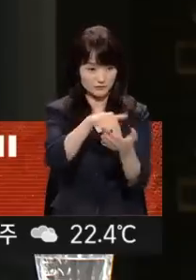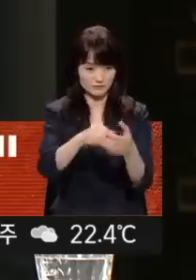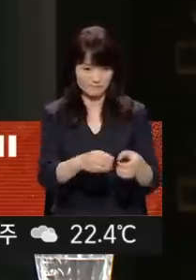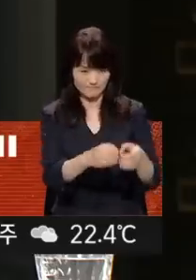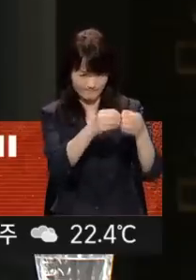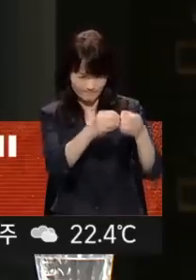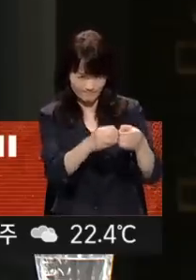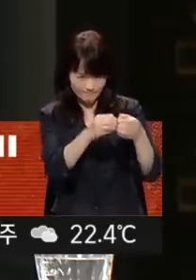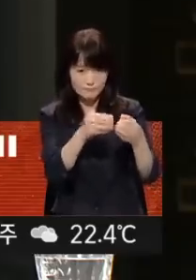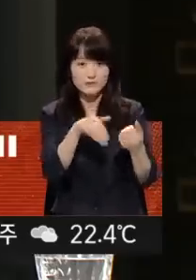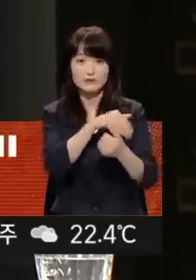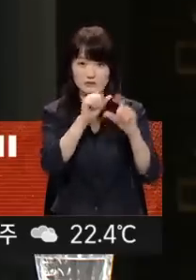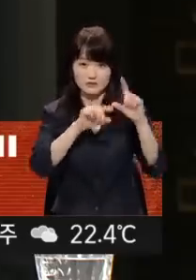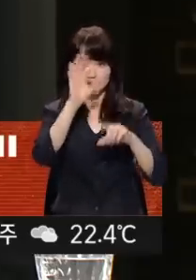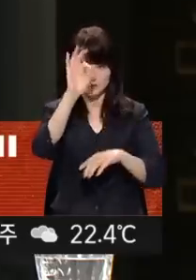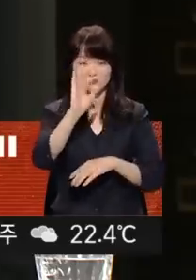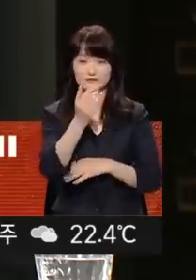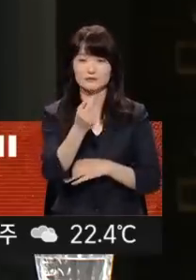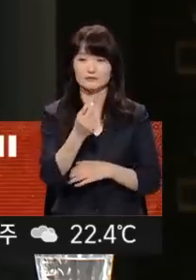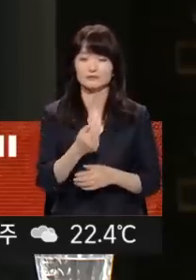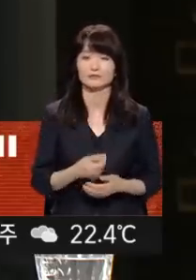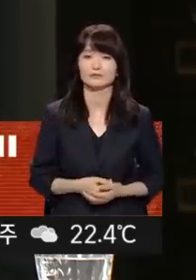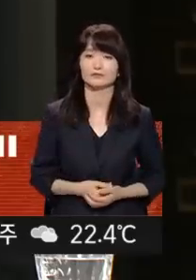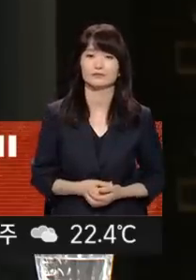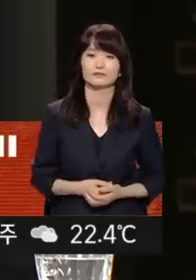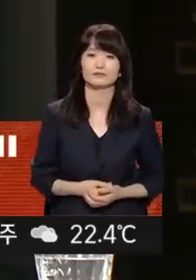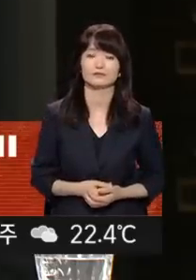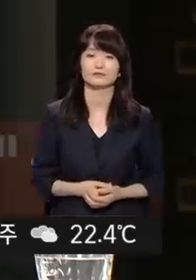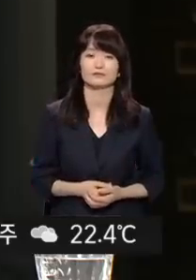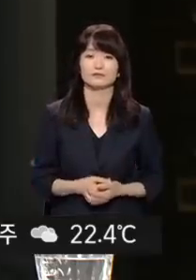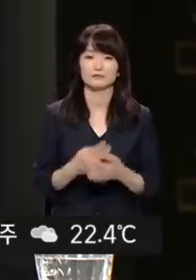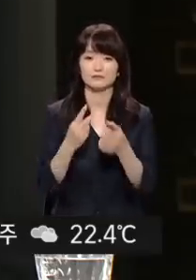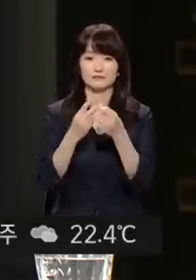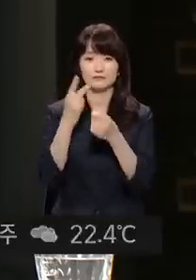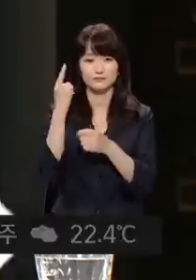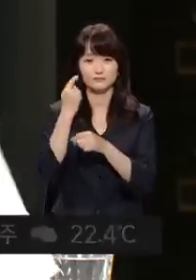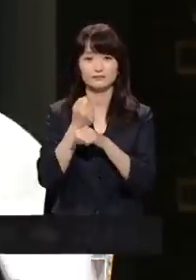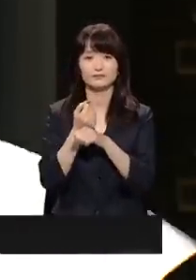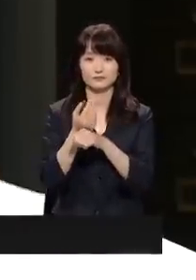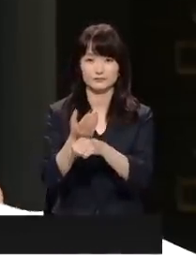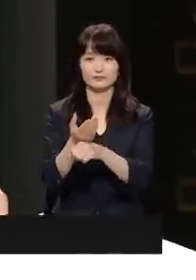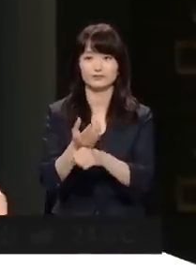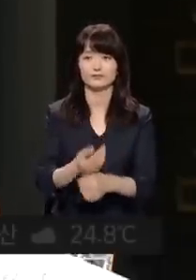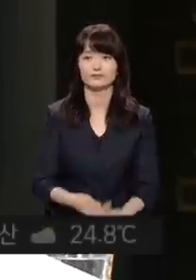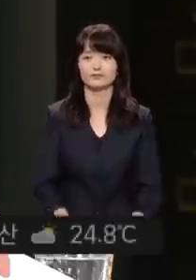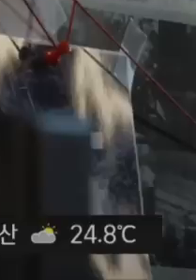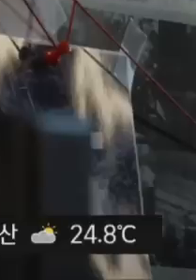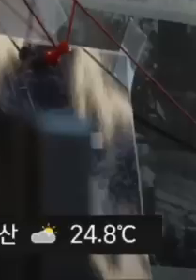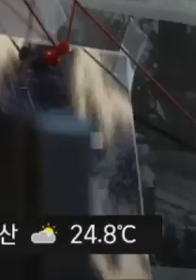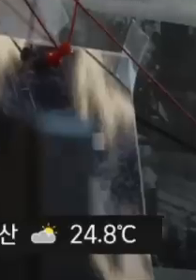맞서고 있는만큼 조금 더 지켜봐야 될 것 같네요 자 일단 이렇게 정리하고요 두 번째 사건 이어가죠